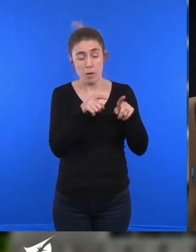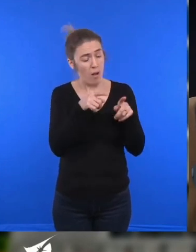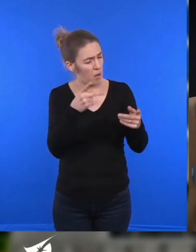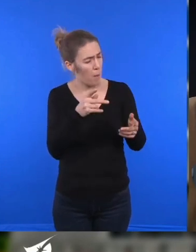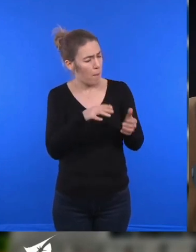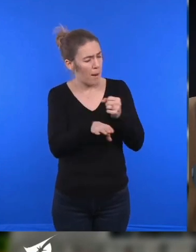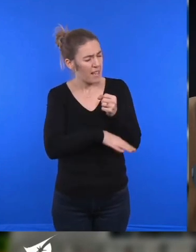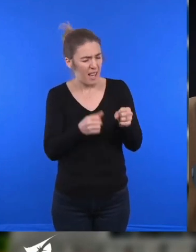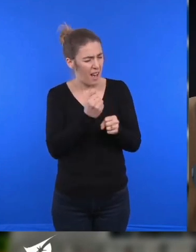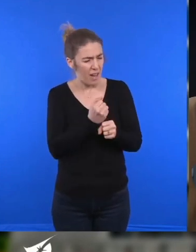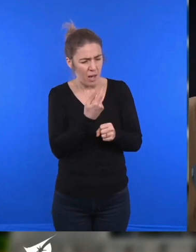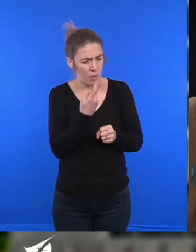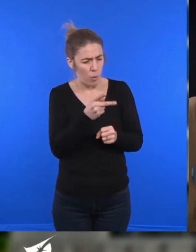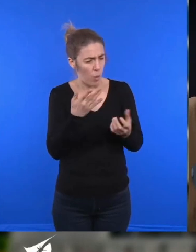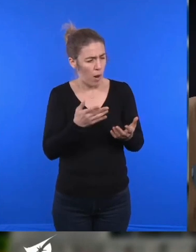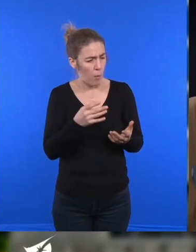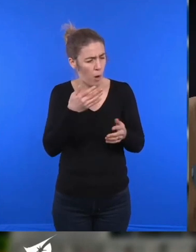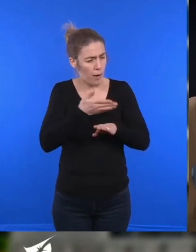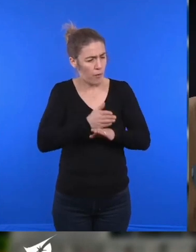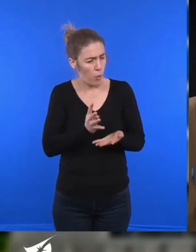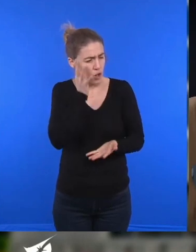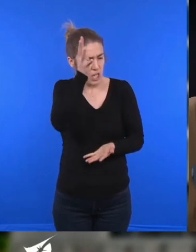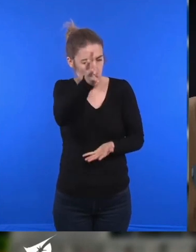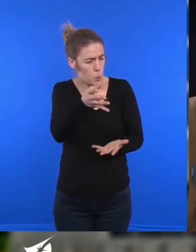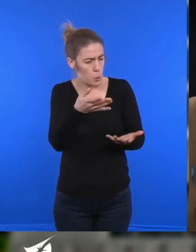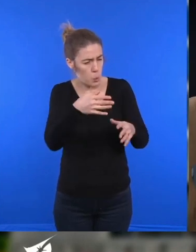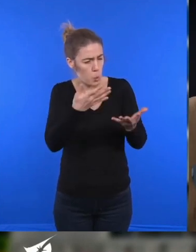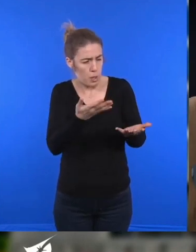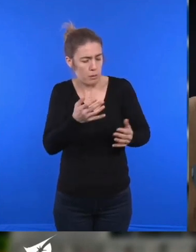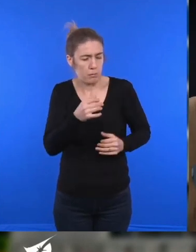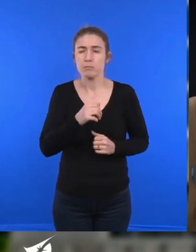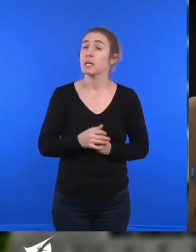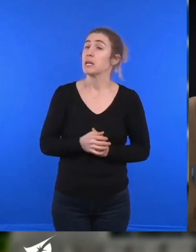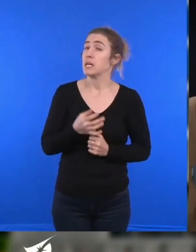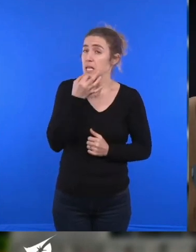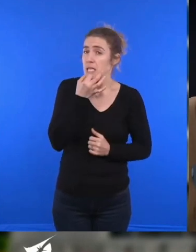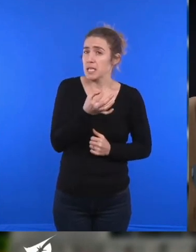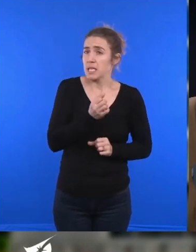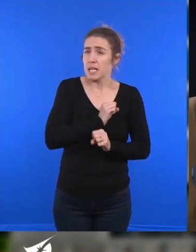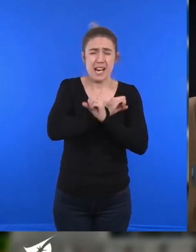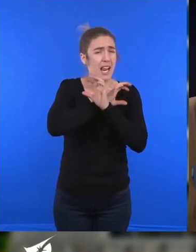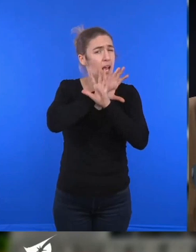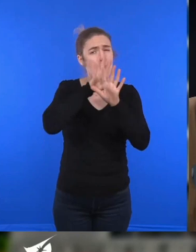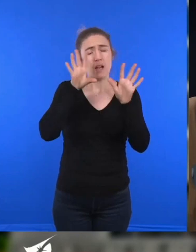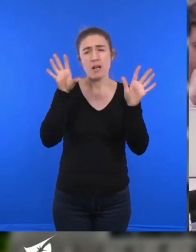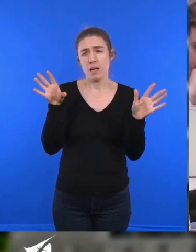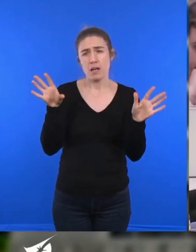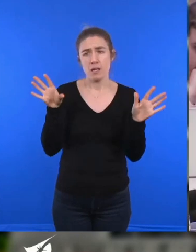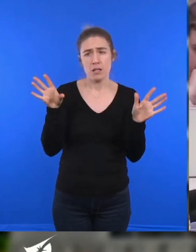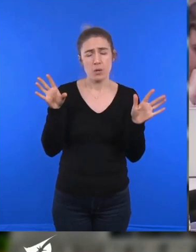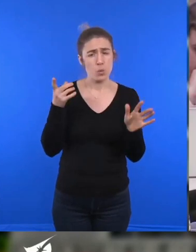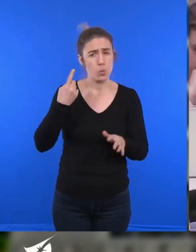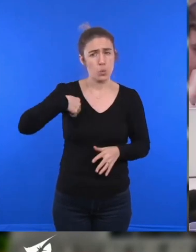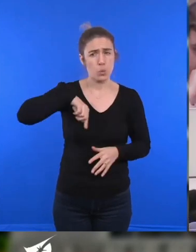sont vos projections? Parce qu'en réalité, je vous le dis clairement, nous n'avons ici aucune leçon